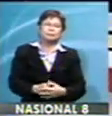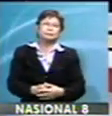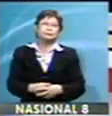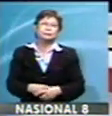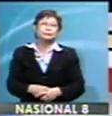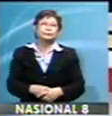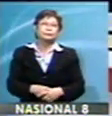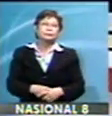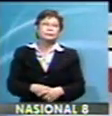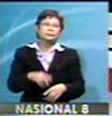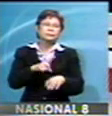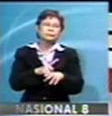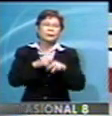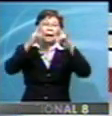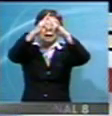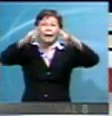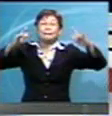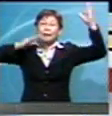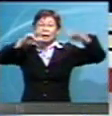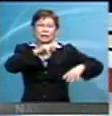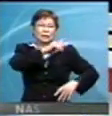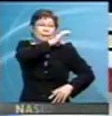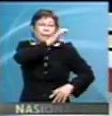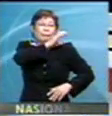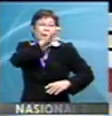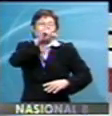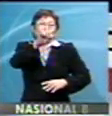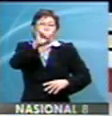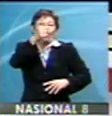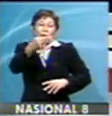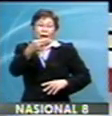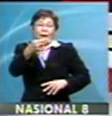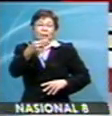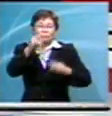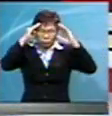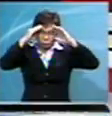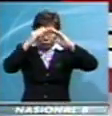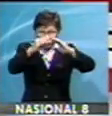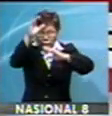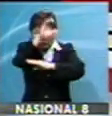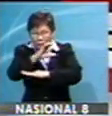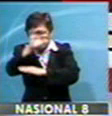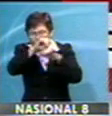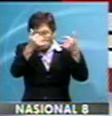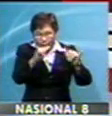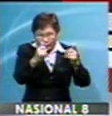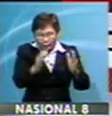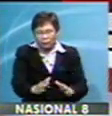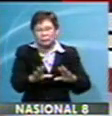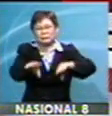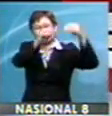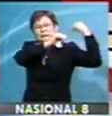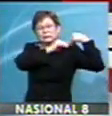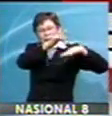esok di kem Malaysia ketua jurulatih harimau Malaya dolah salh memberikan fokus mencari pemain untuk menggalas